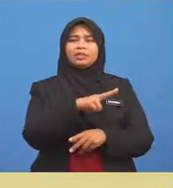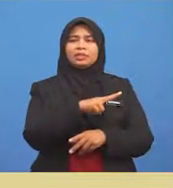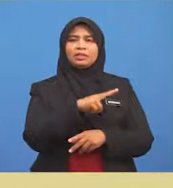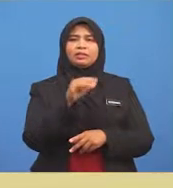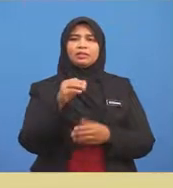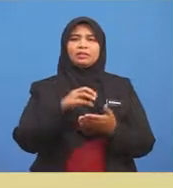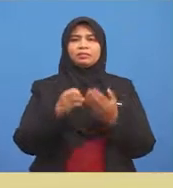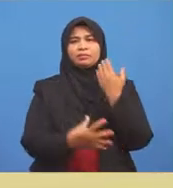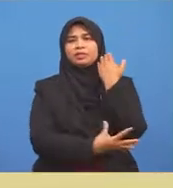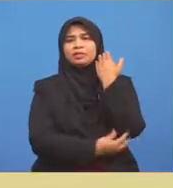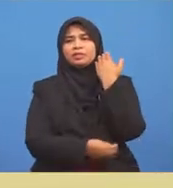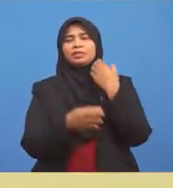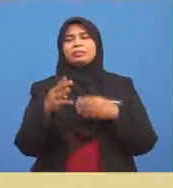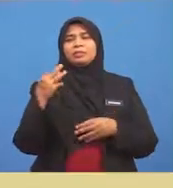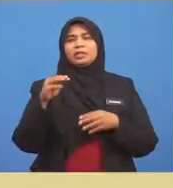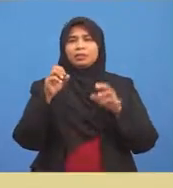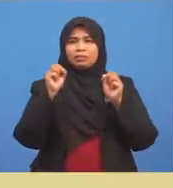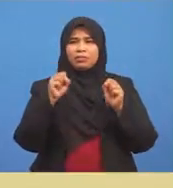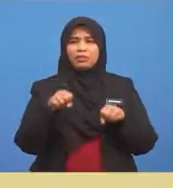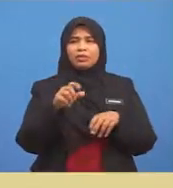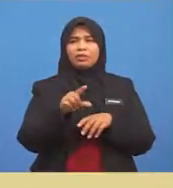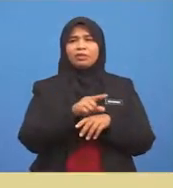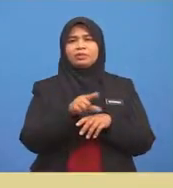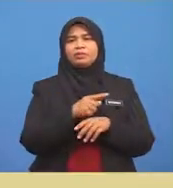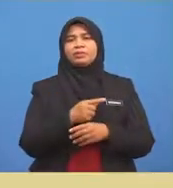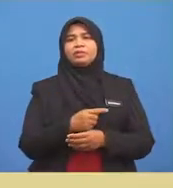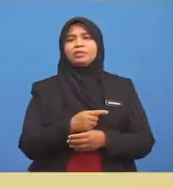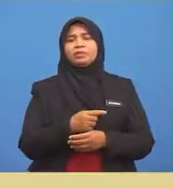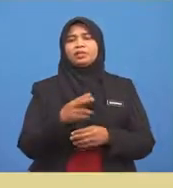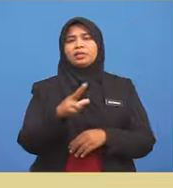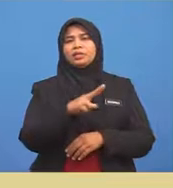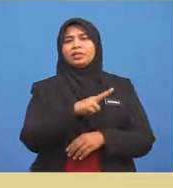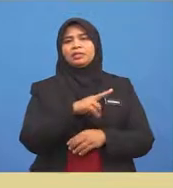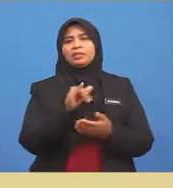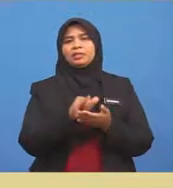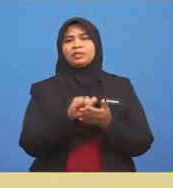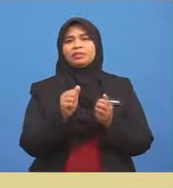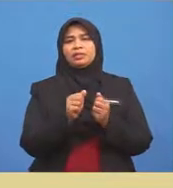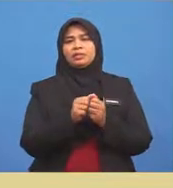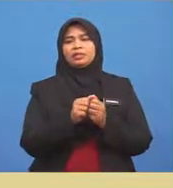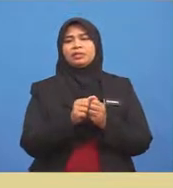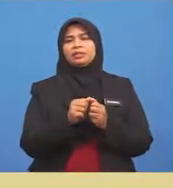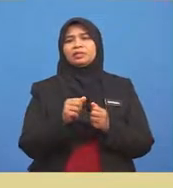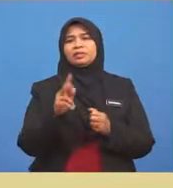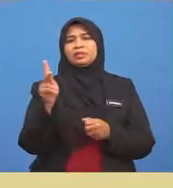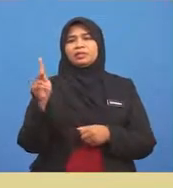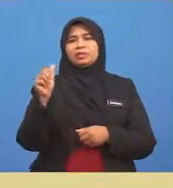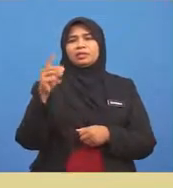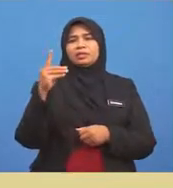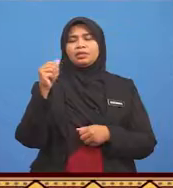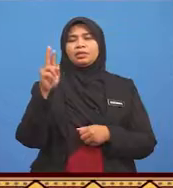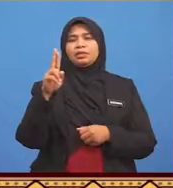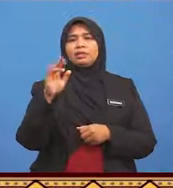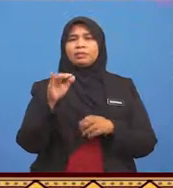mereka diharuskan untuk menggunakan harta anak yatim tersebut pada kadar yang sepatutnya sahaja.